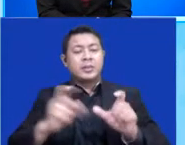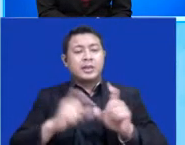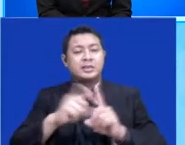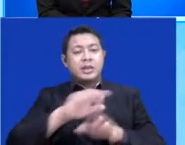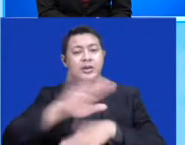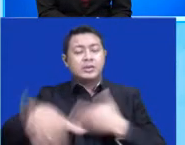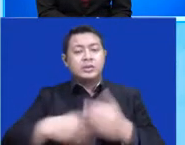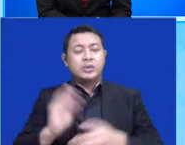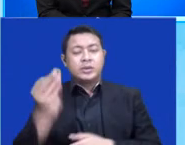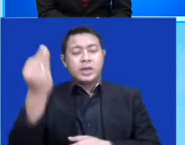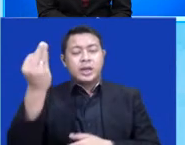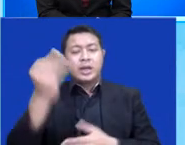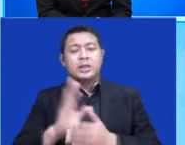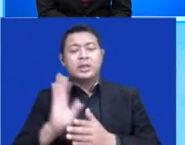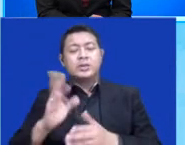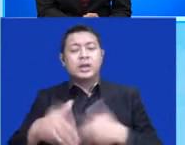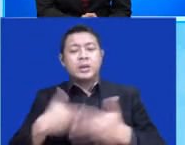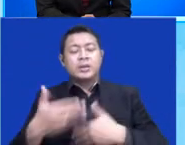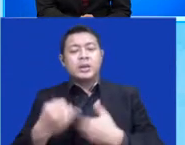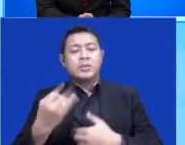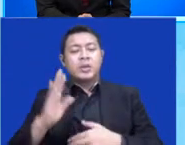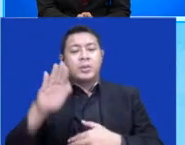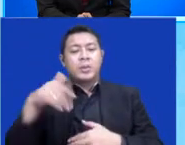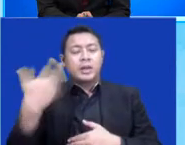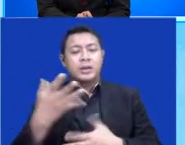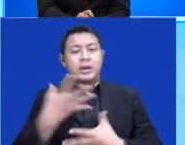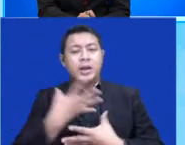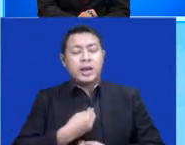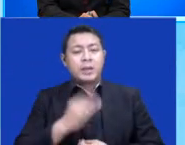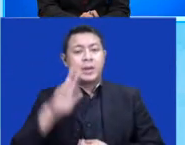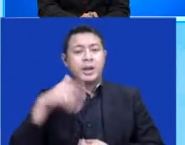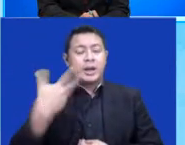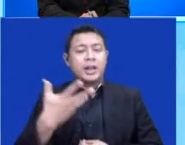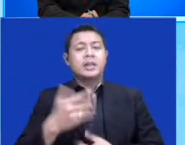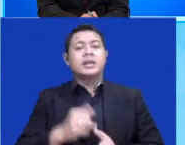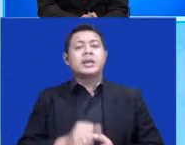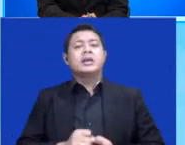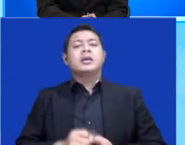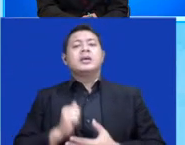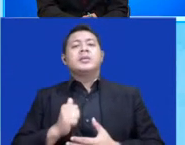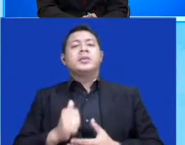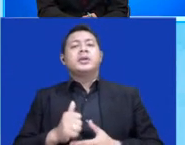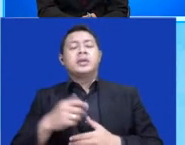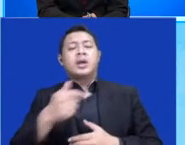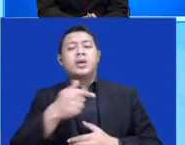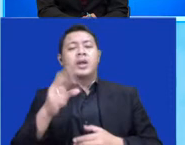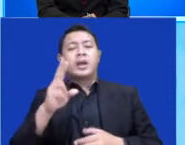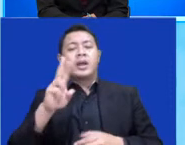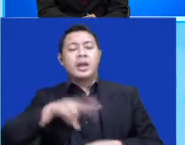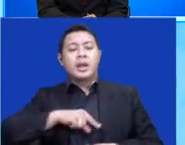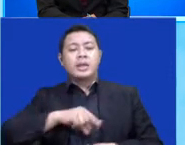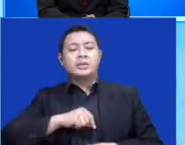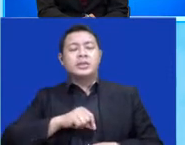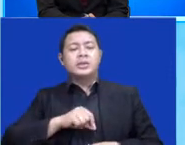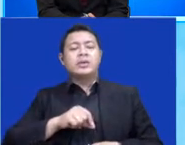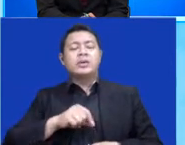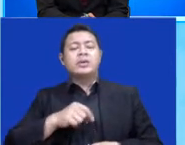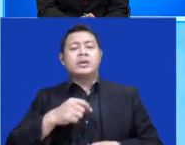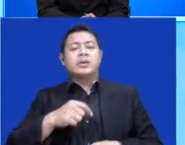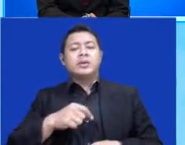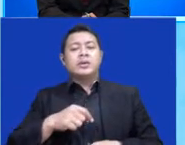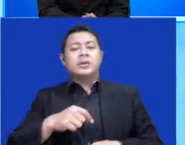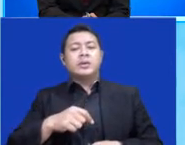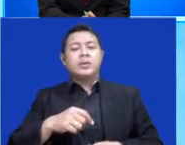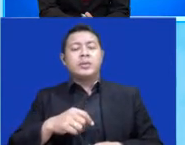Jakarta. Sudah berjalan beberapa tahun, harapannya nanti tentu bisa mengurangi risiko penyakit kanker leher rahim pada